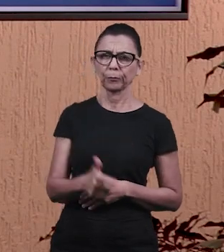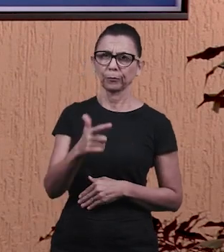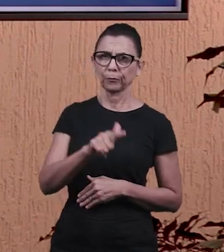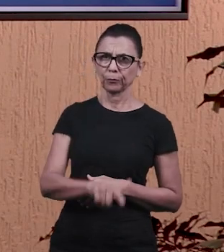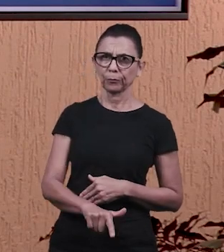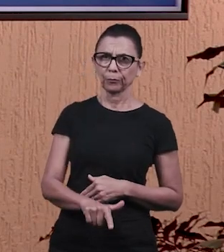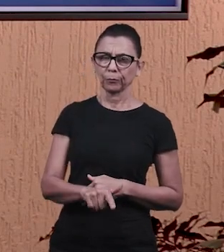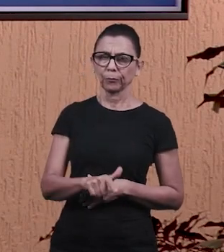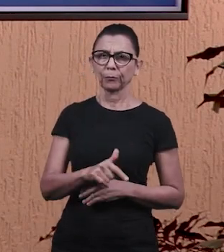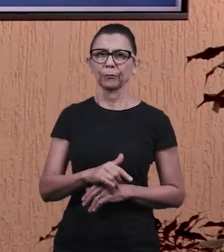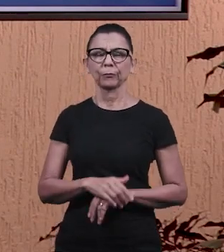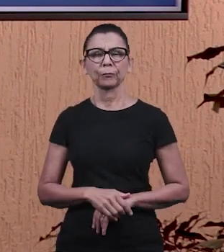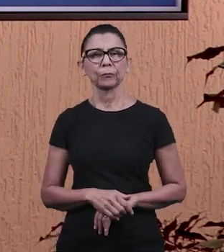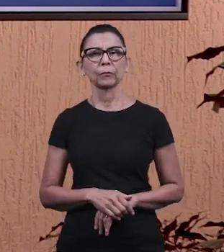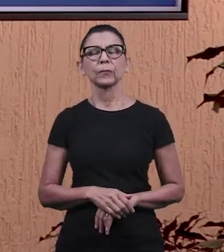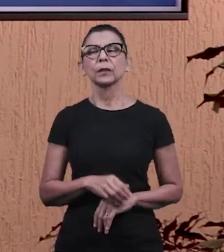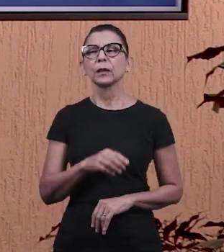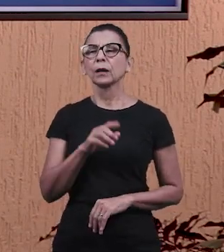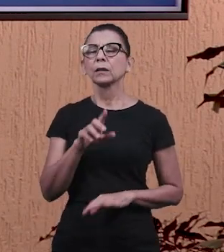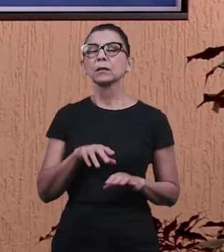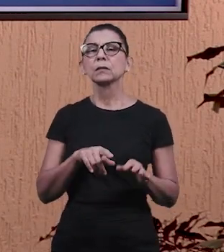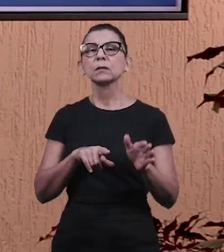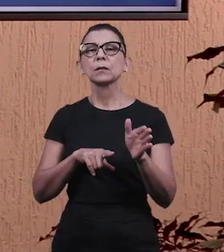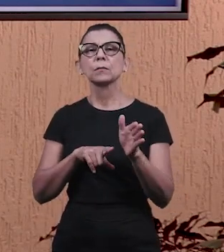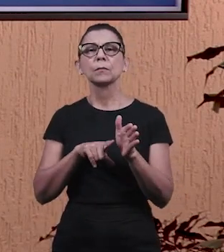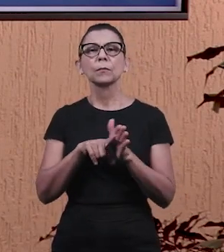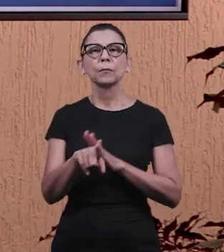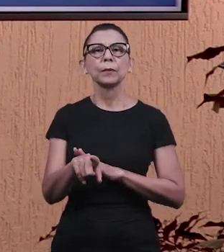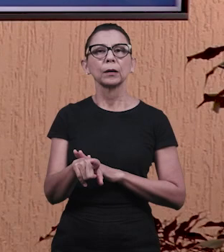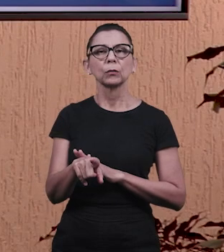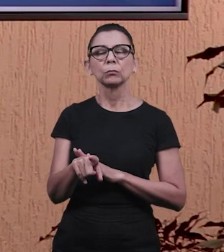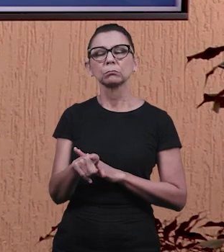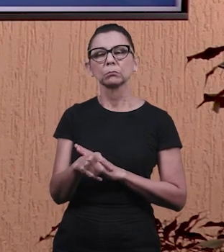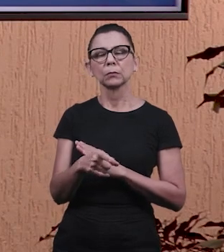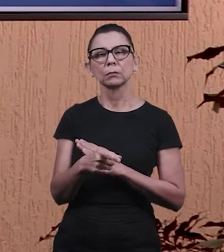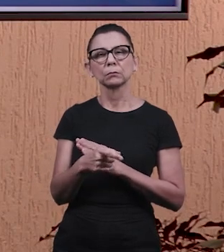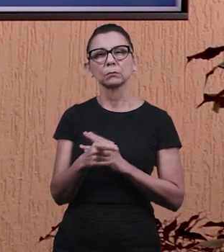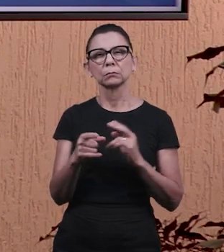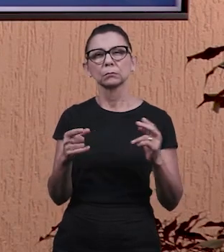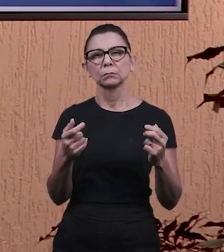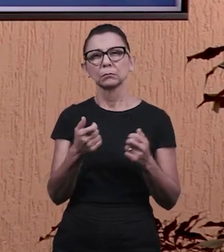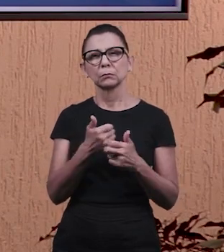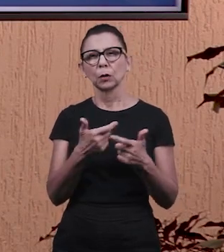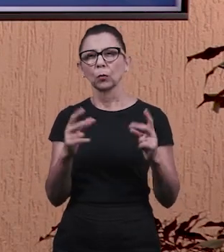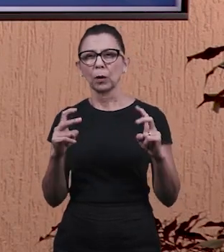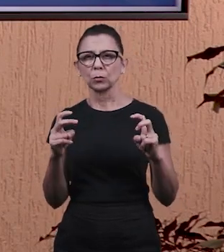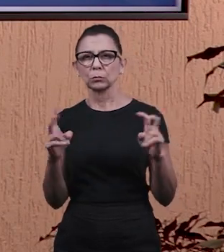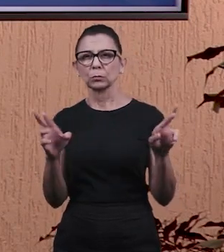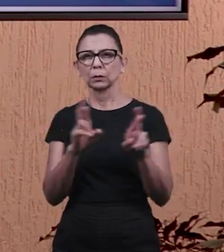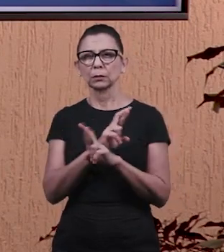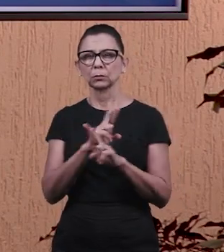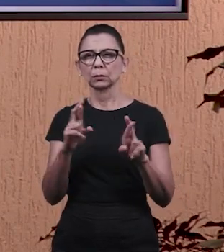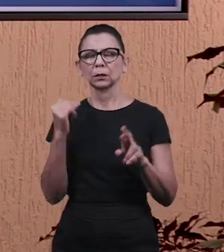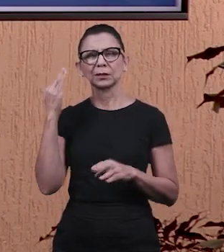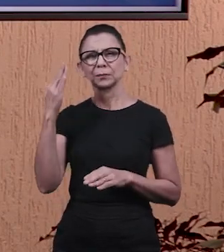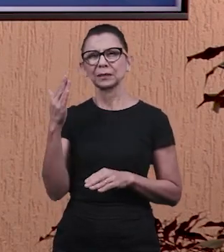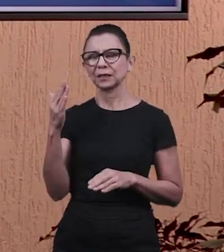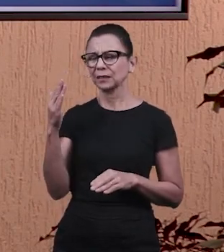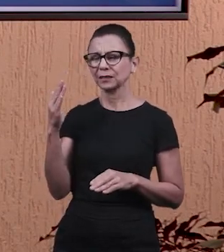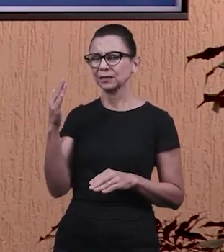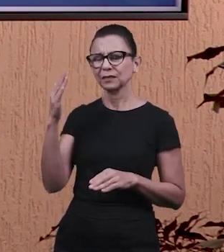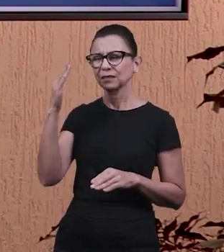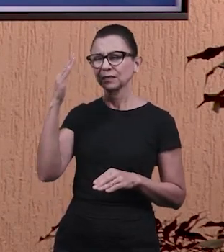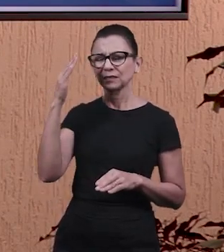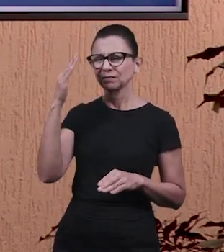учителя. Иногда вы спрашиваете что-то в отношении урока, и ребенок не знает ответить, не